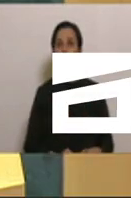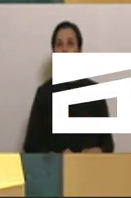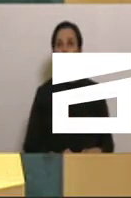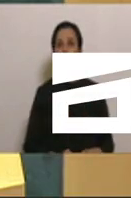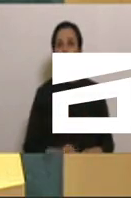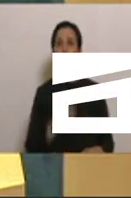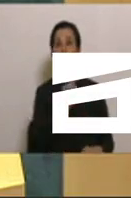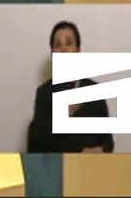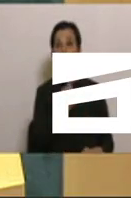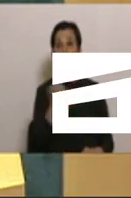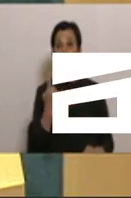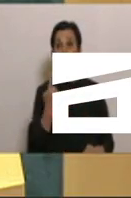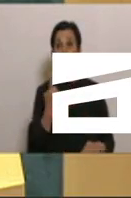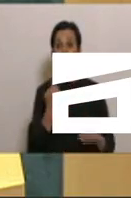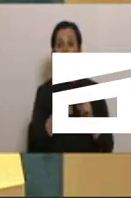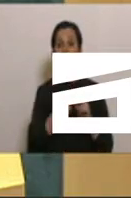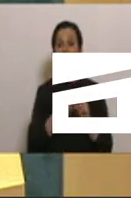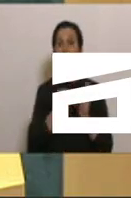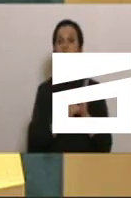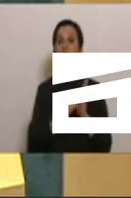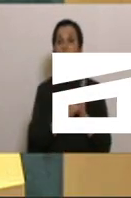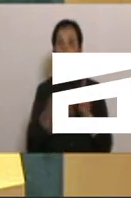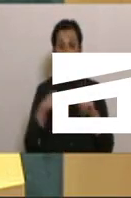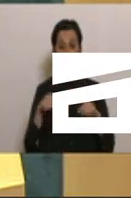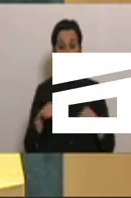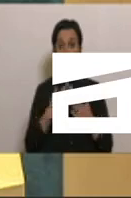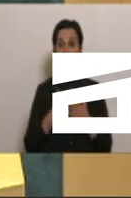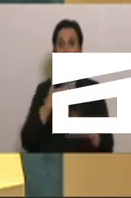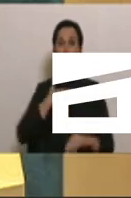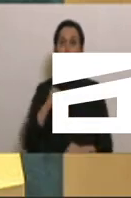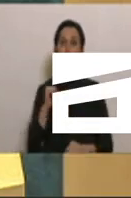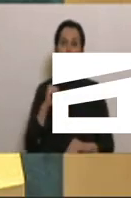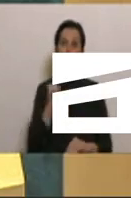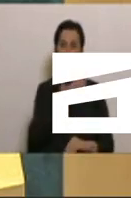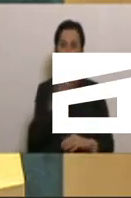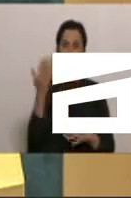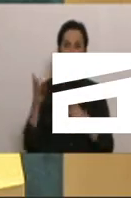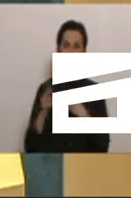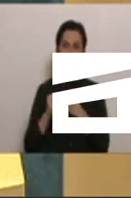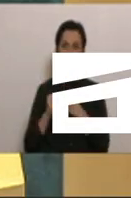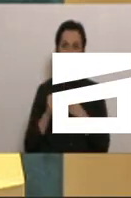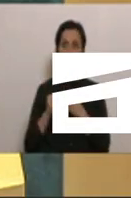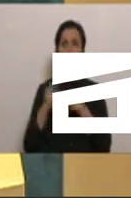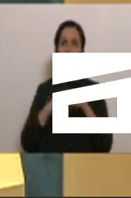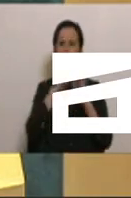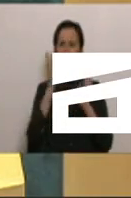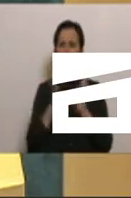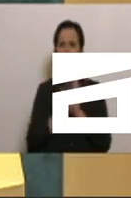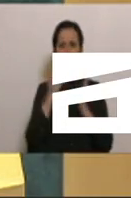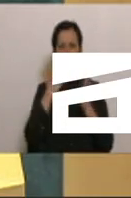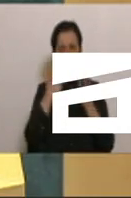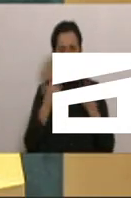ერთადერთი ის რის გამოც მე დღეს აქ ვარ ჩვენს მეგობრებთან ერთად, ამ ყველაფერს აქვს ძალიან კაფიო